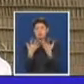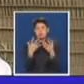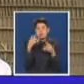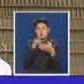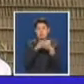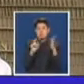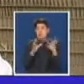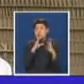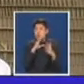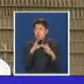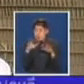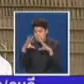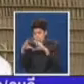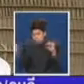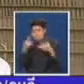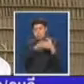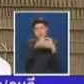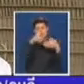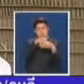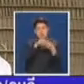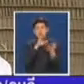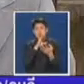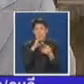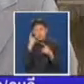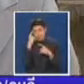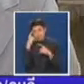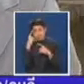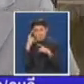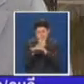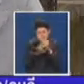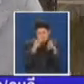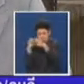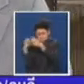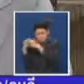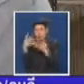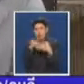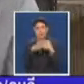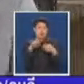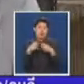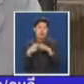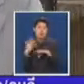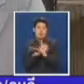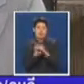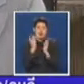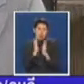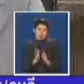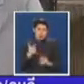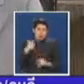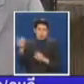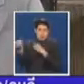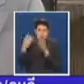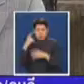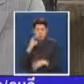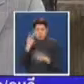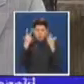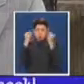บร้อยเนี่ยจะยิ่งเป็นปัญหาสำหรับระบบการเมือง แล้วท่านนายกก็ทิ้งเหมือนพูดเป็นปริศนาเอาไว้ให้คนเขาตีความกันใหญ่เลยว่าถ้าเกิดว่